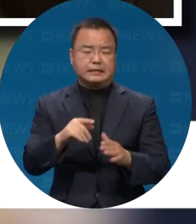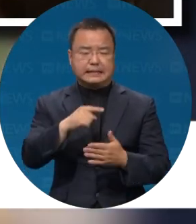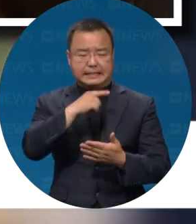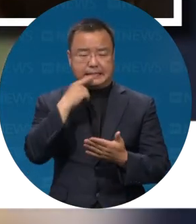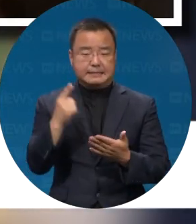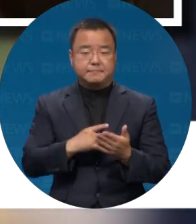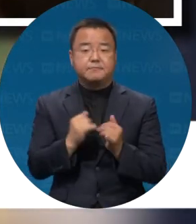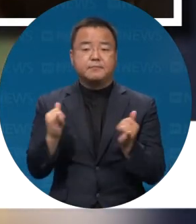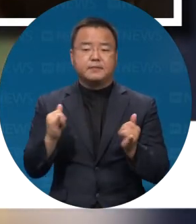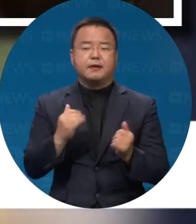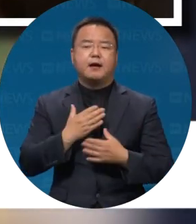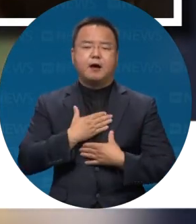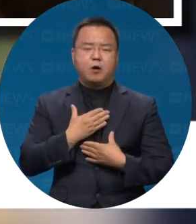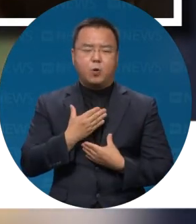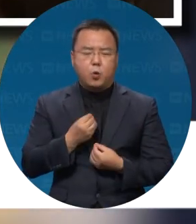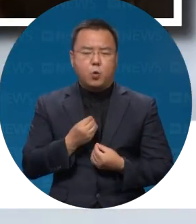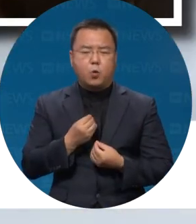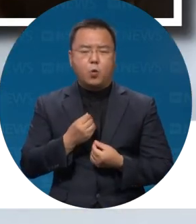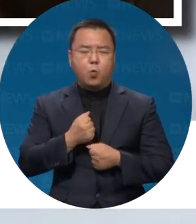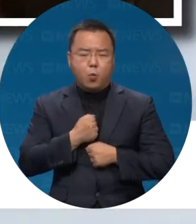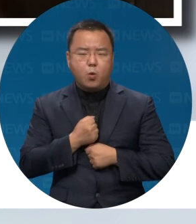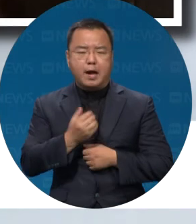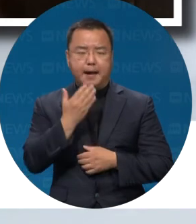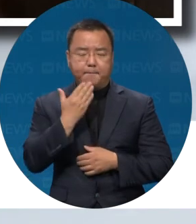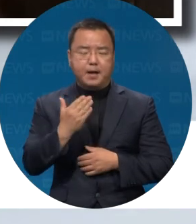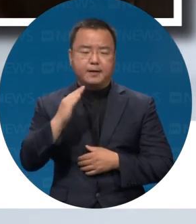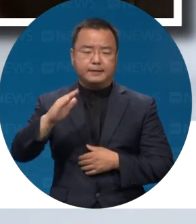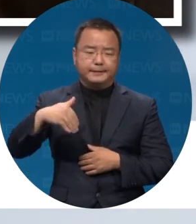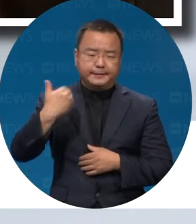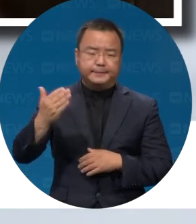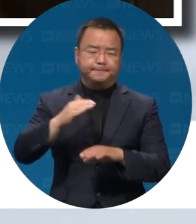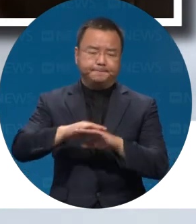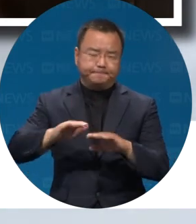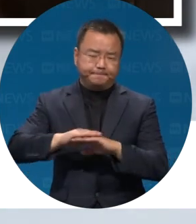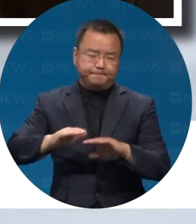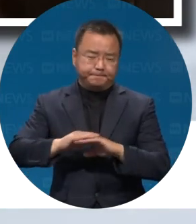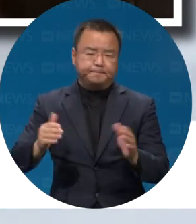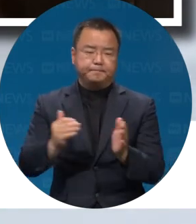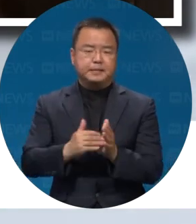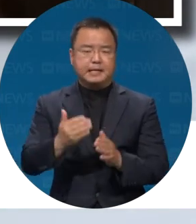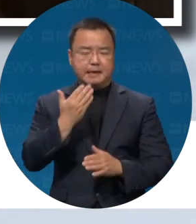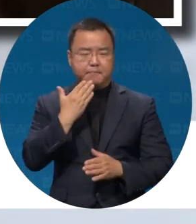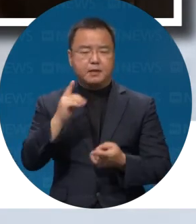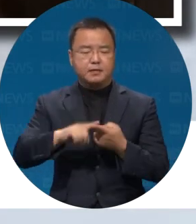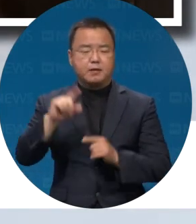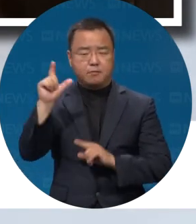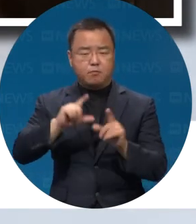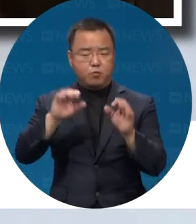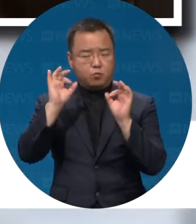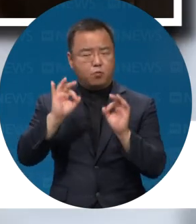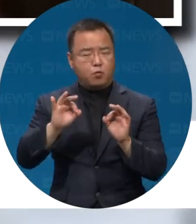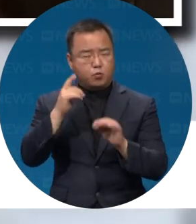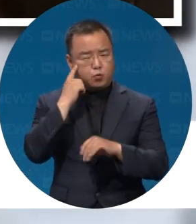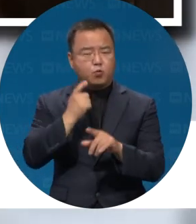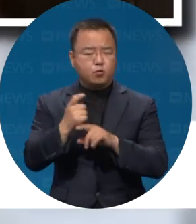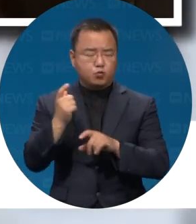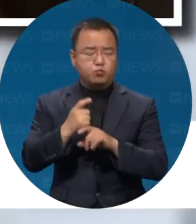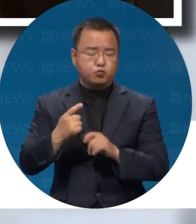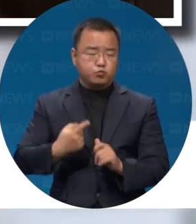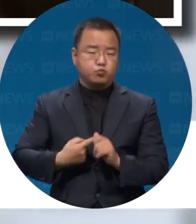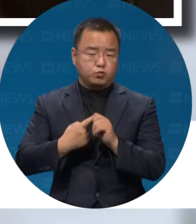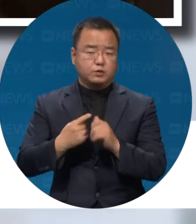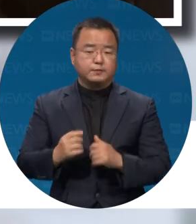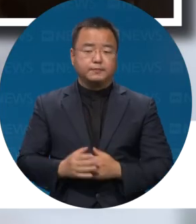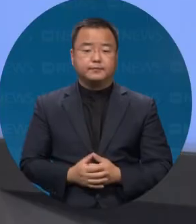안심하고 정말 후속 조치까지 이루어지는 것을 보여주는 야 그러니까 사실 거기서 가장 고민해야 되는 문제인데